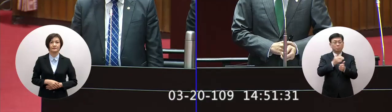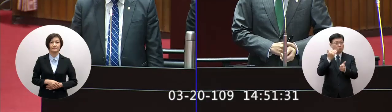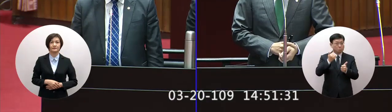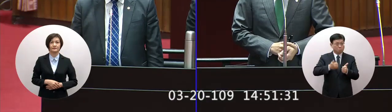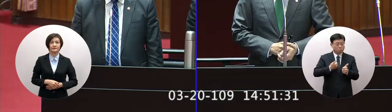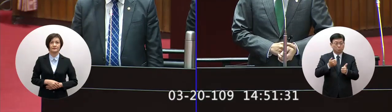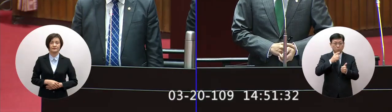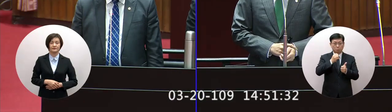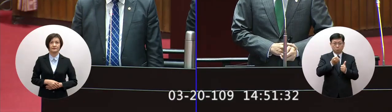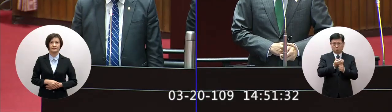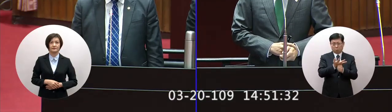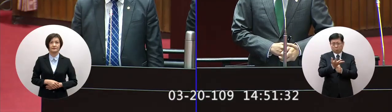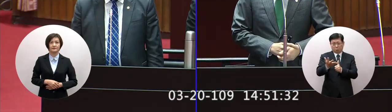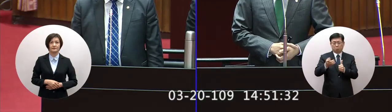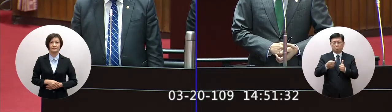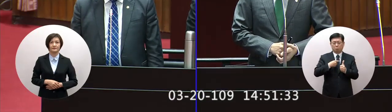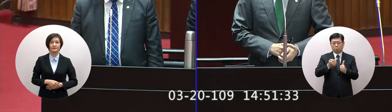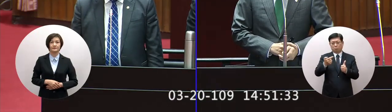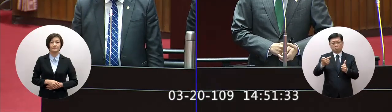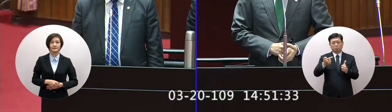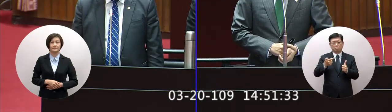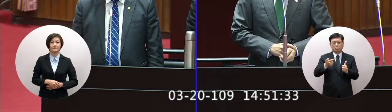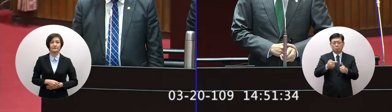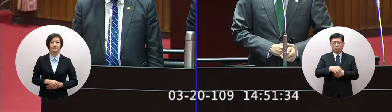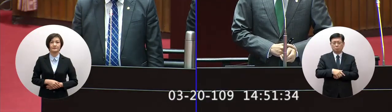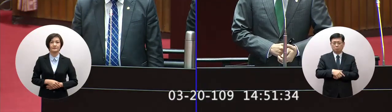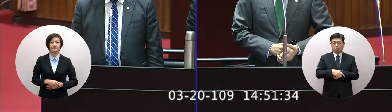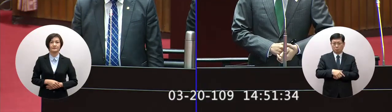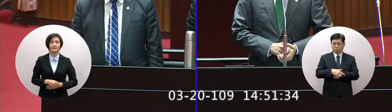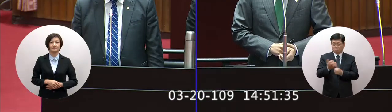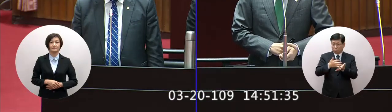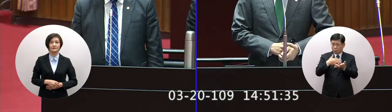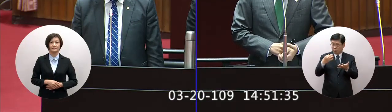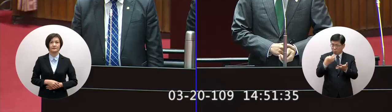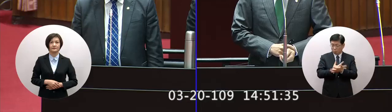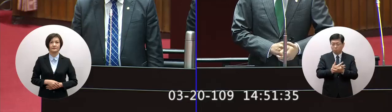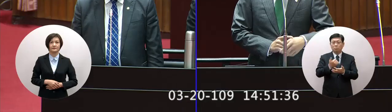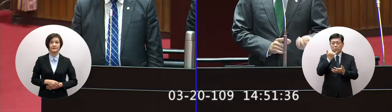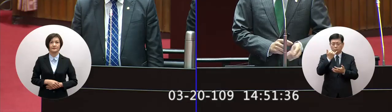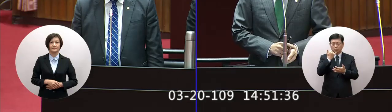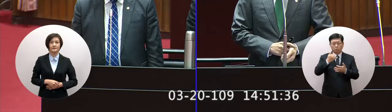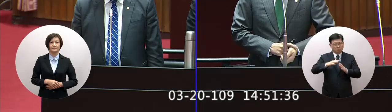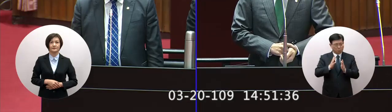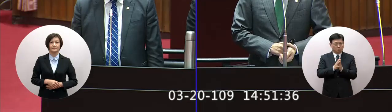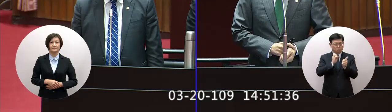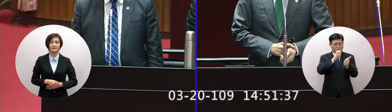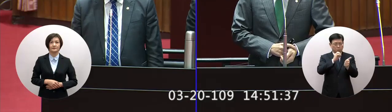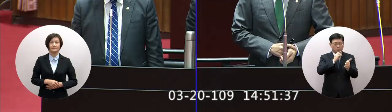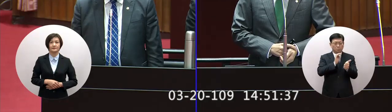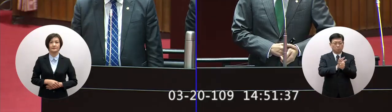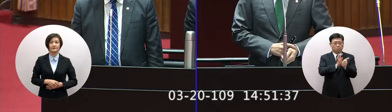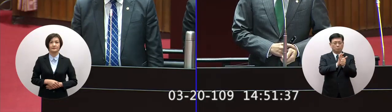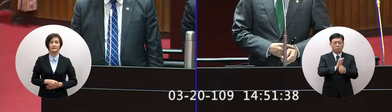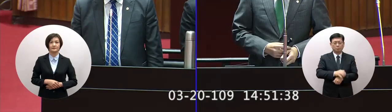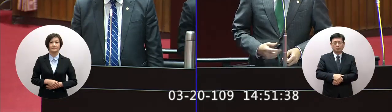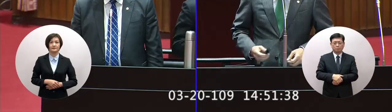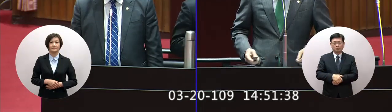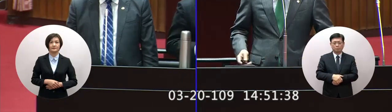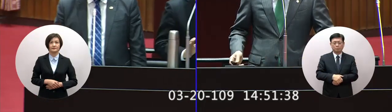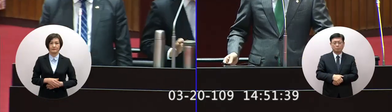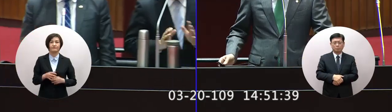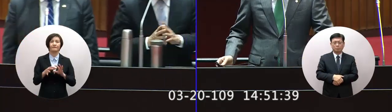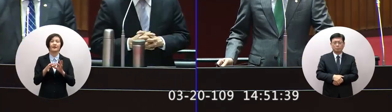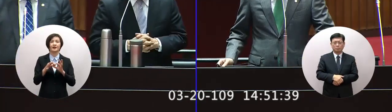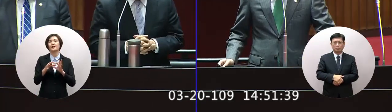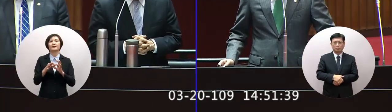果这边的疫情的这个状况有更大变化，是经费不够或等等，可以随时提供他们必要权力的一个支持。 没关系，